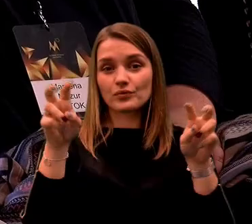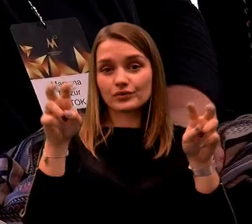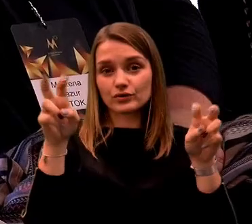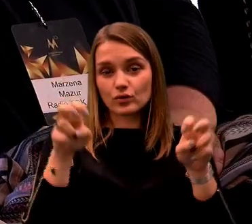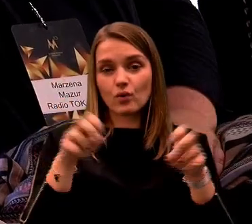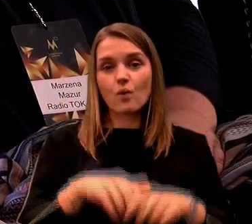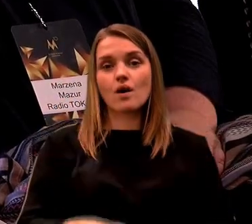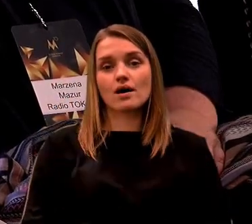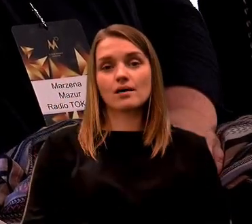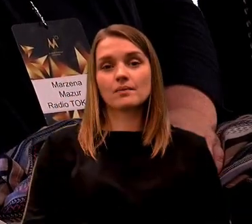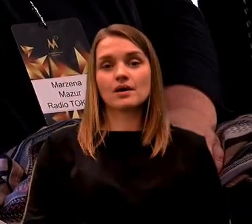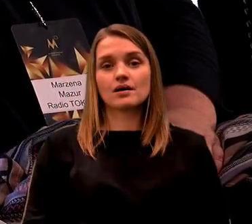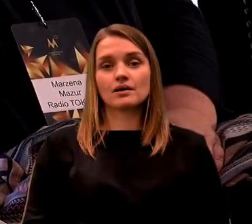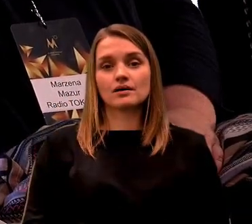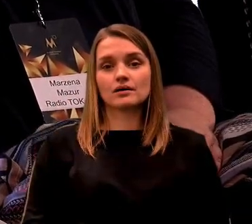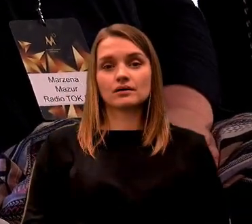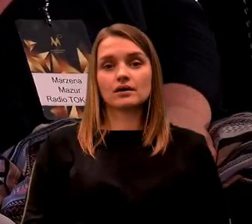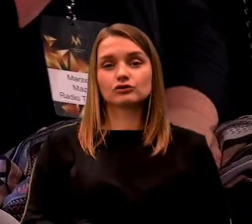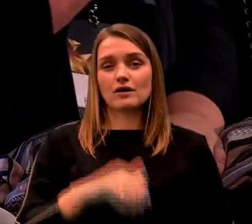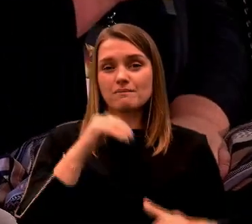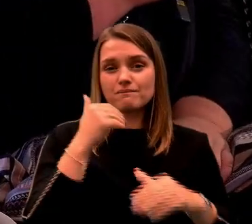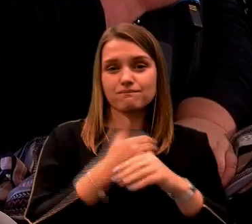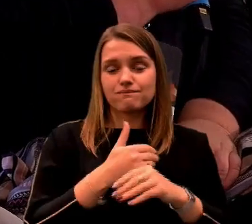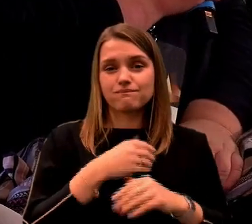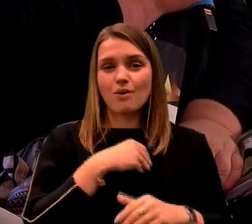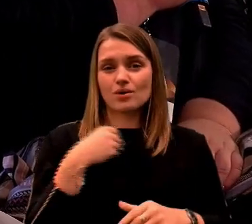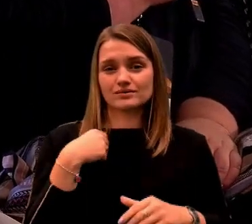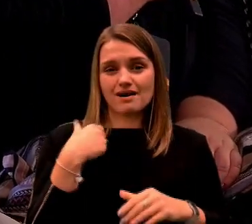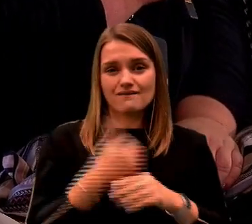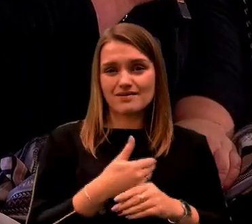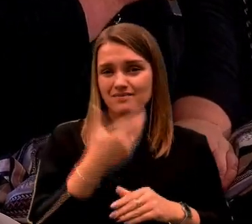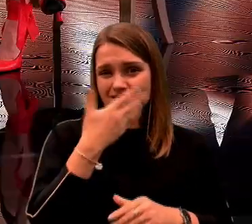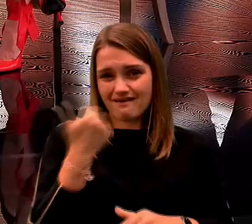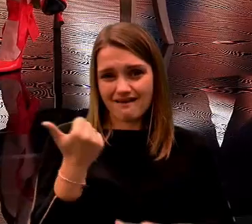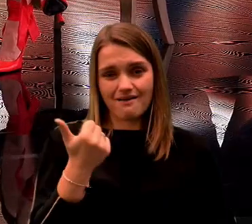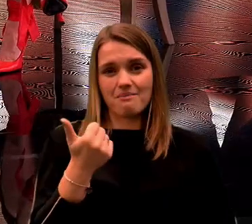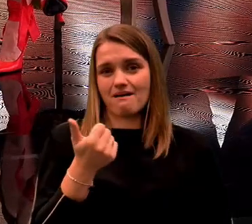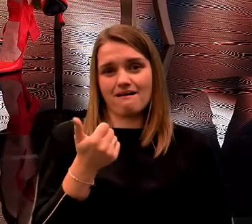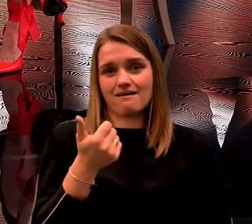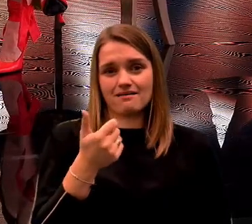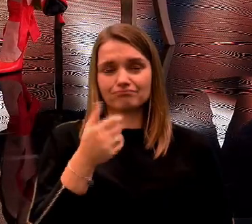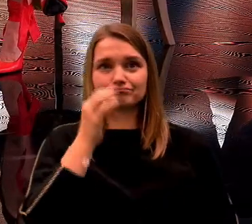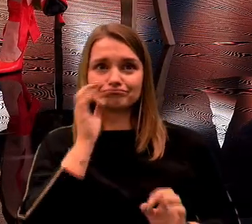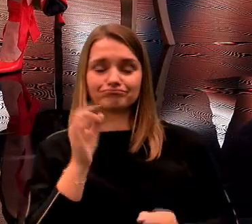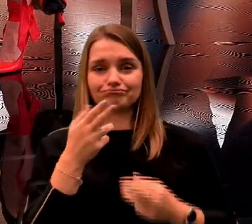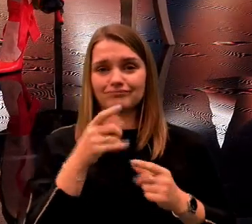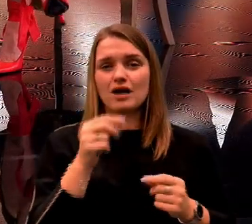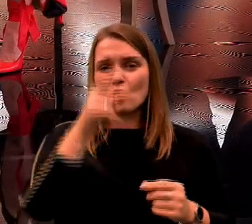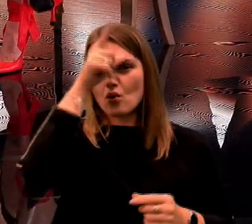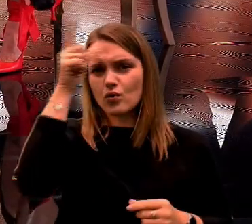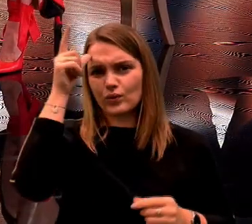jestem stolicocentryczna, że w polskich firmach to tak nie ma. Nie. To znaczy nie. Absolutnie nie